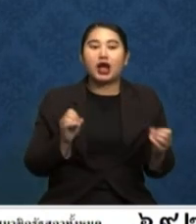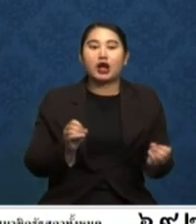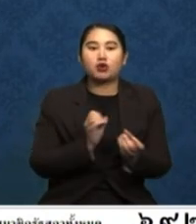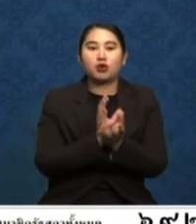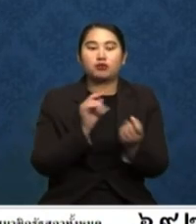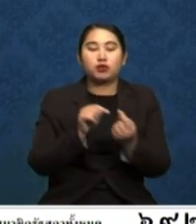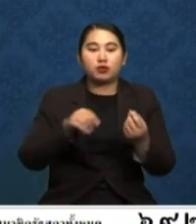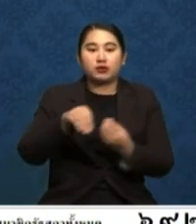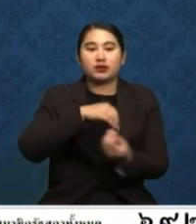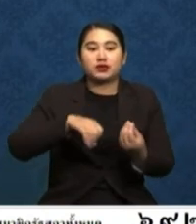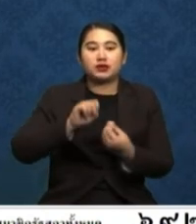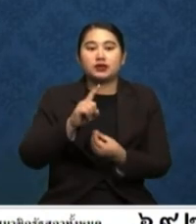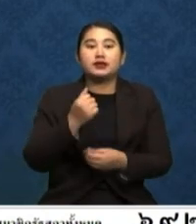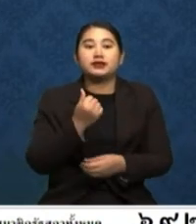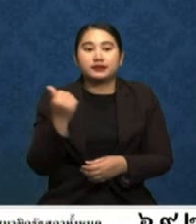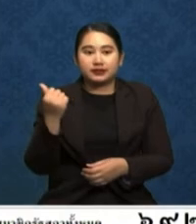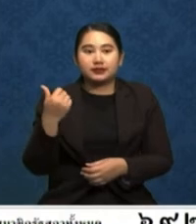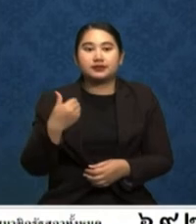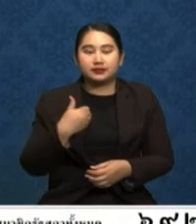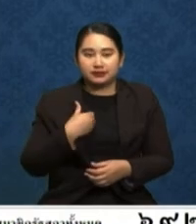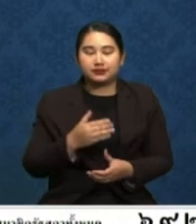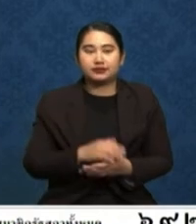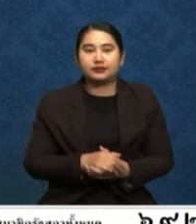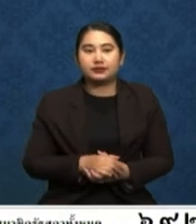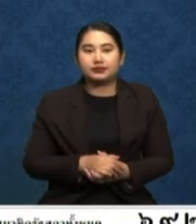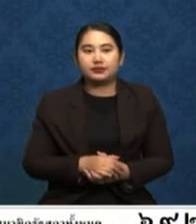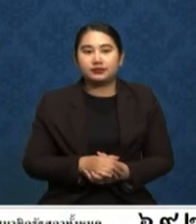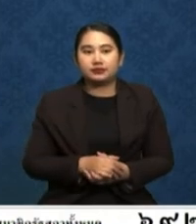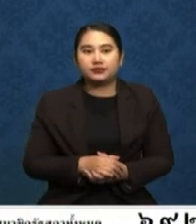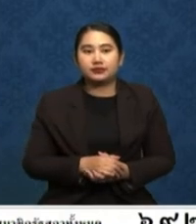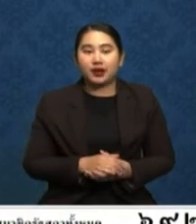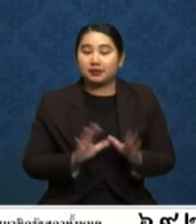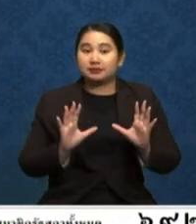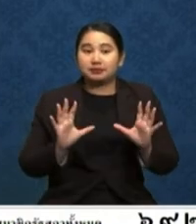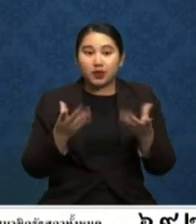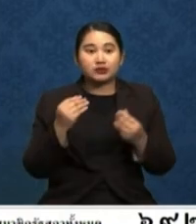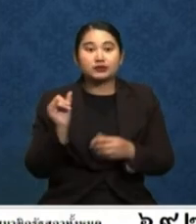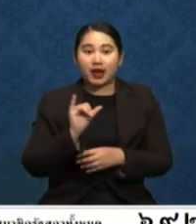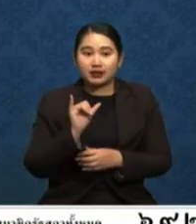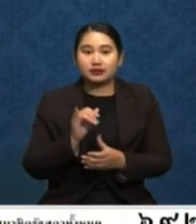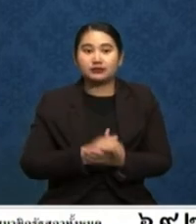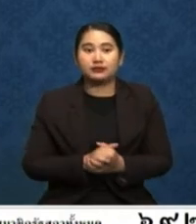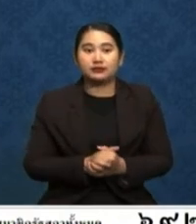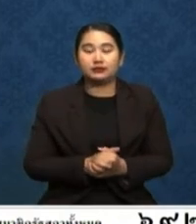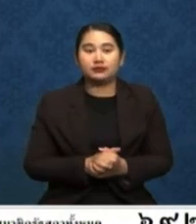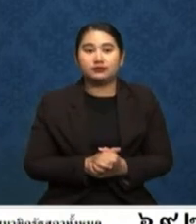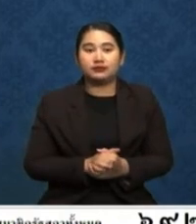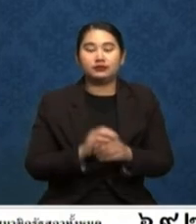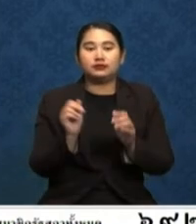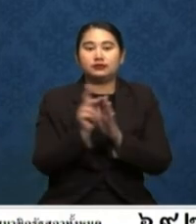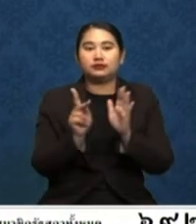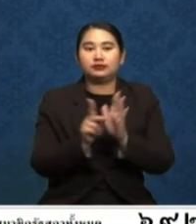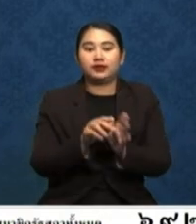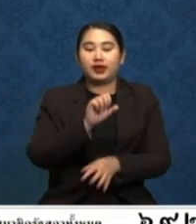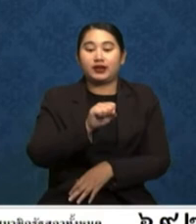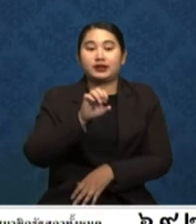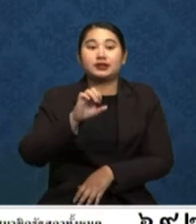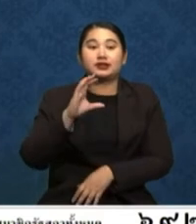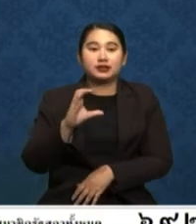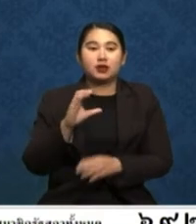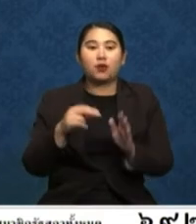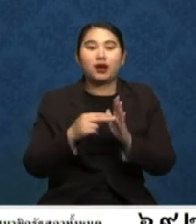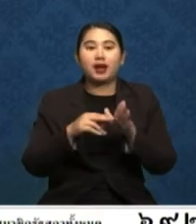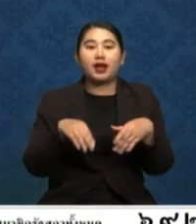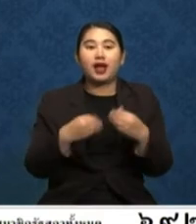เศรษฐกิจอื่นที่เคยเกิดขึ้นใน eecยังไม่หมดเพียงเท่านี้นะคะกฎหมาย secยังให้